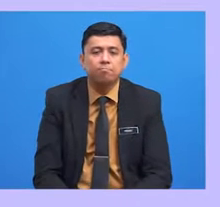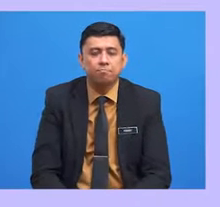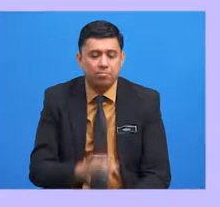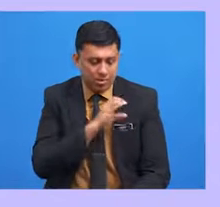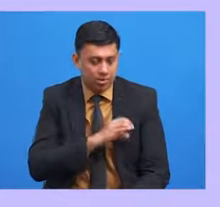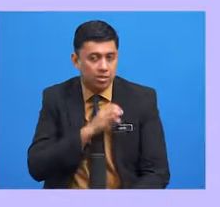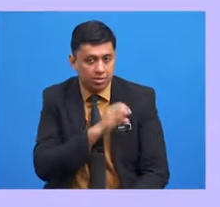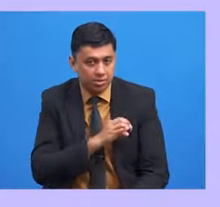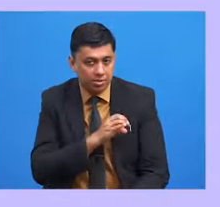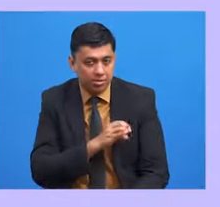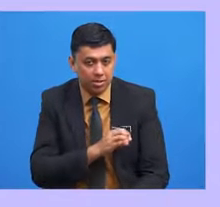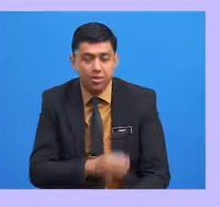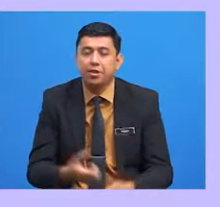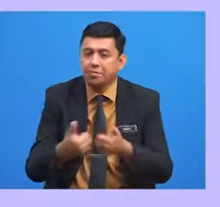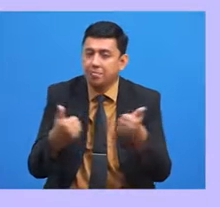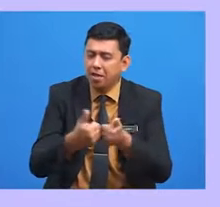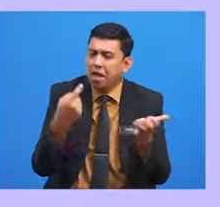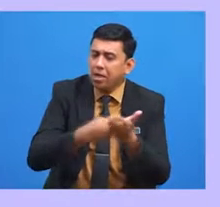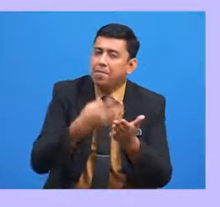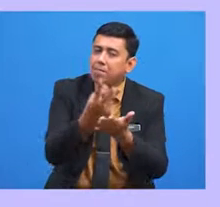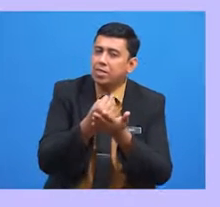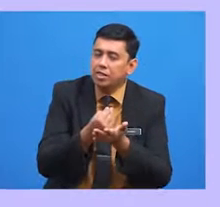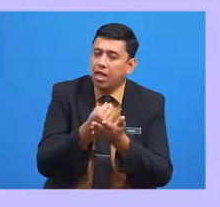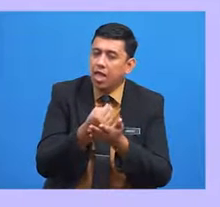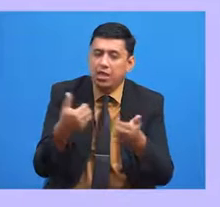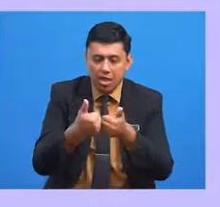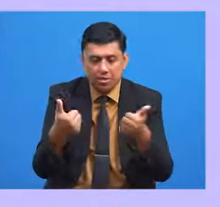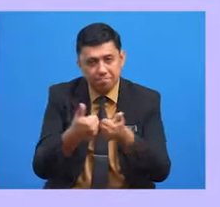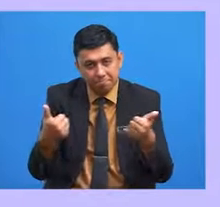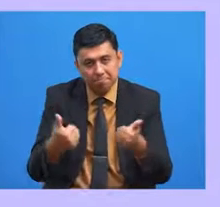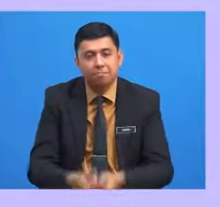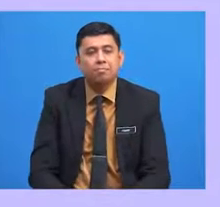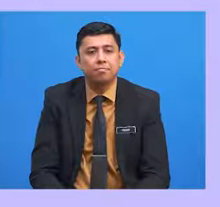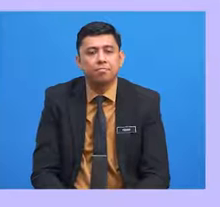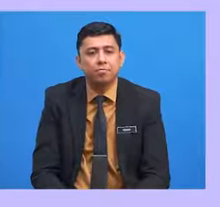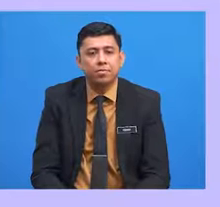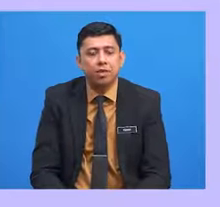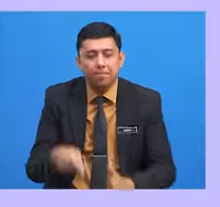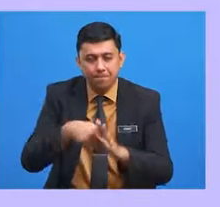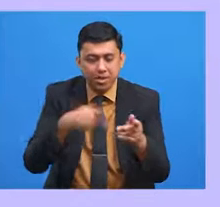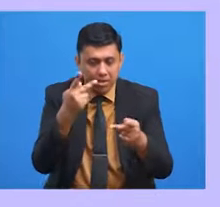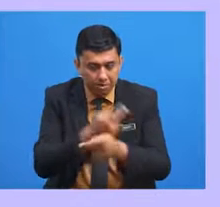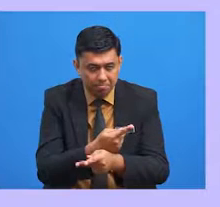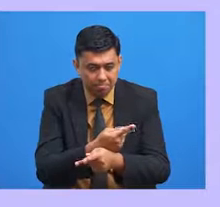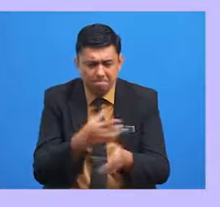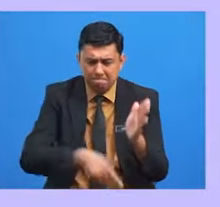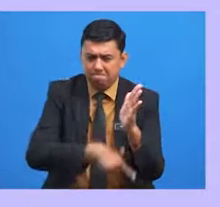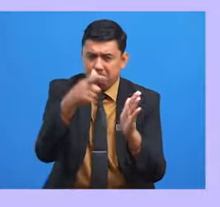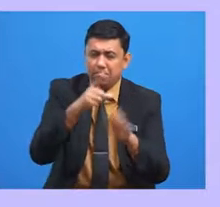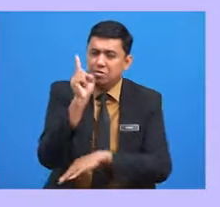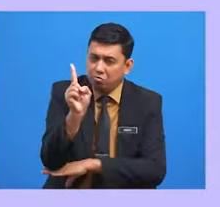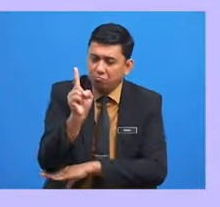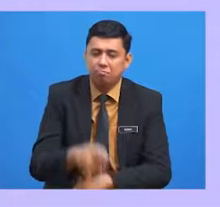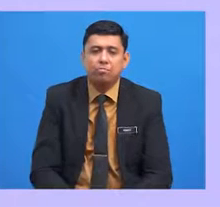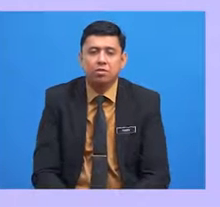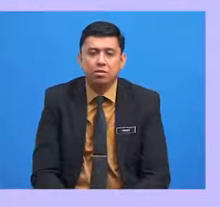Ciri-ciri keanjalan harga permintaan anjal. Yang pertama, pekali keanjalan melebihi 1. Bagaimana cara